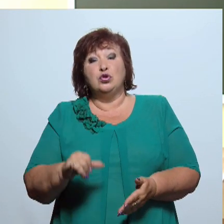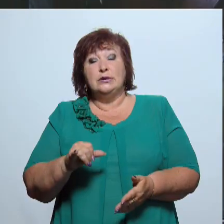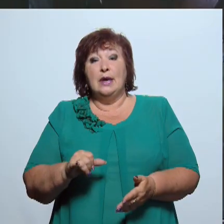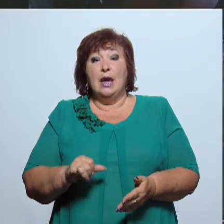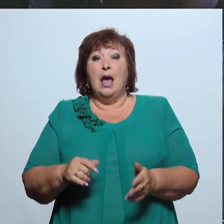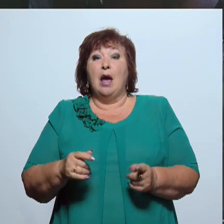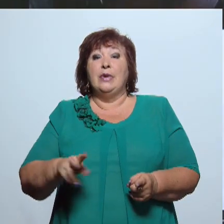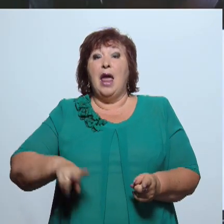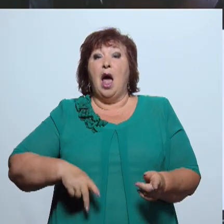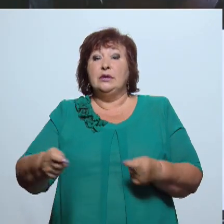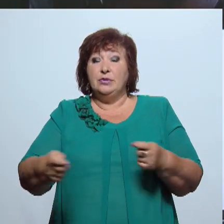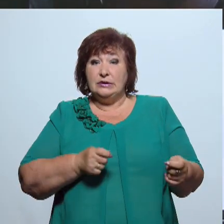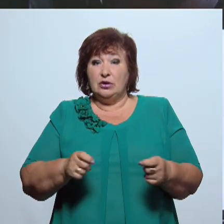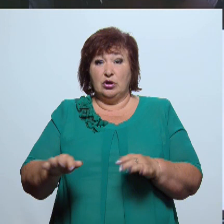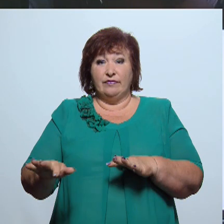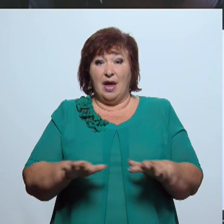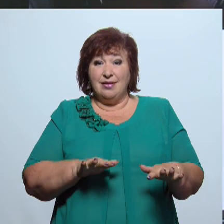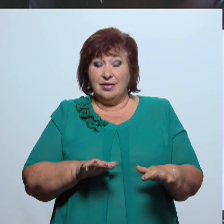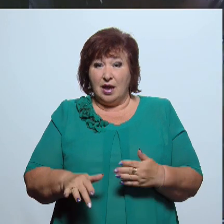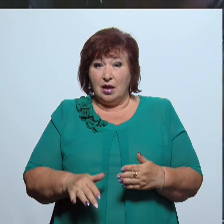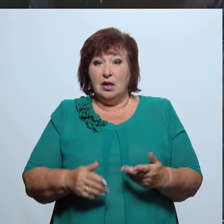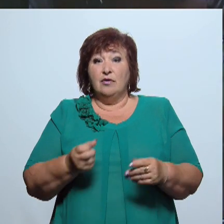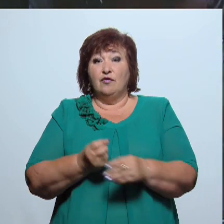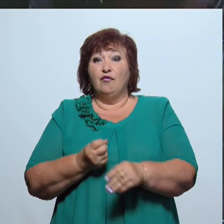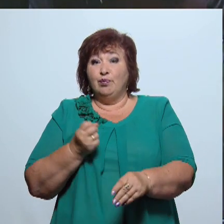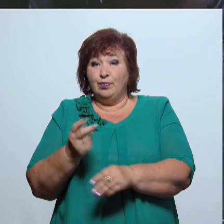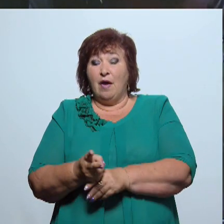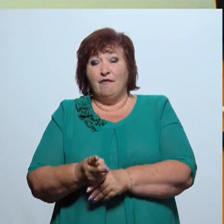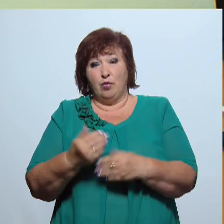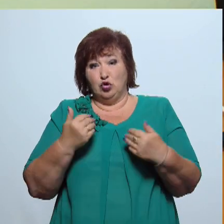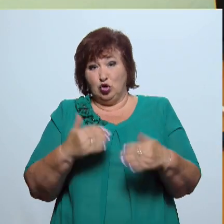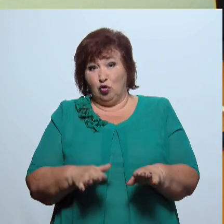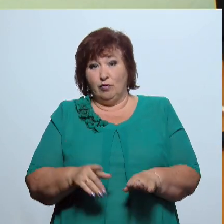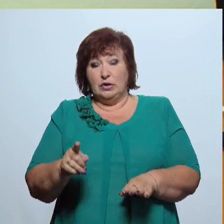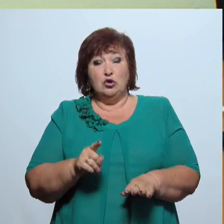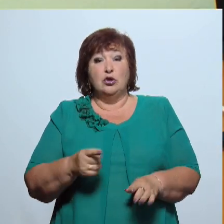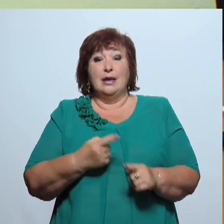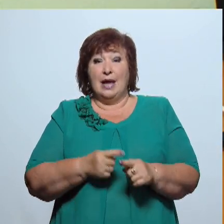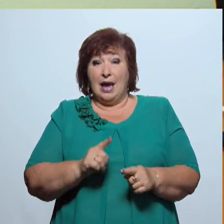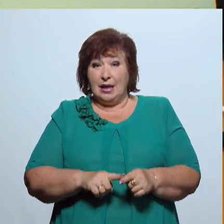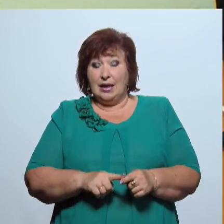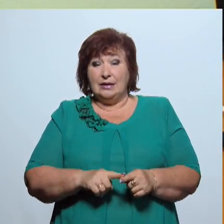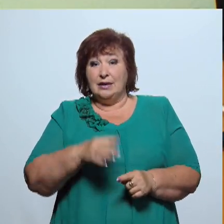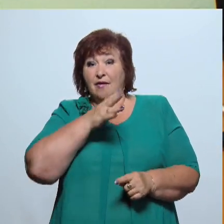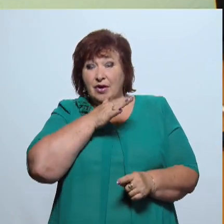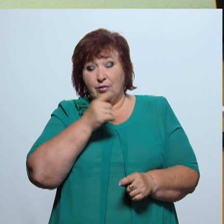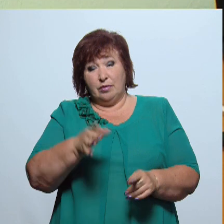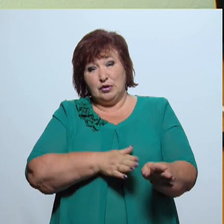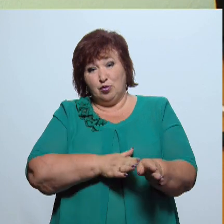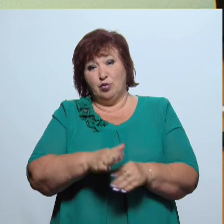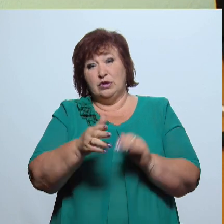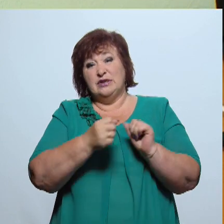3 административных дела в отношении удаленных с экзамена выпускников, поскольку на момент ЕГЭ им уже исполнилось